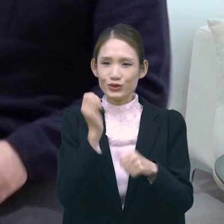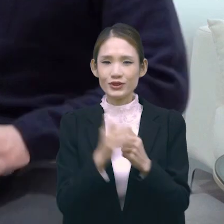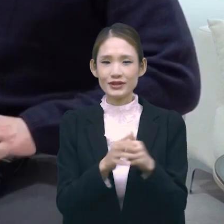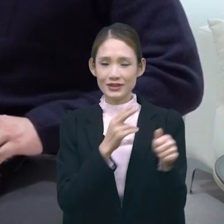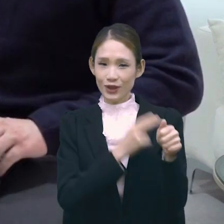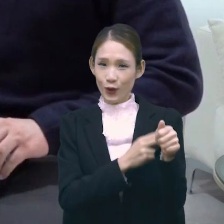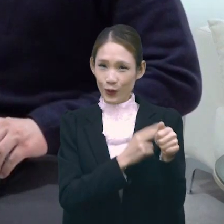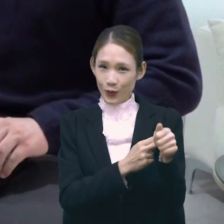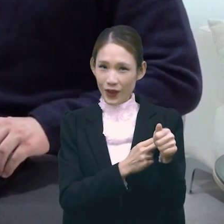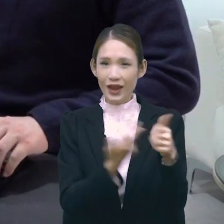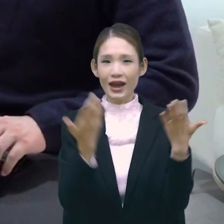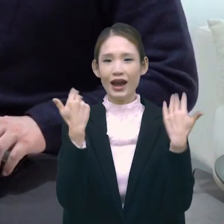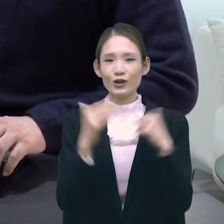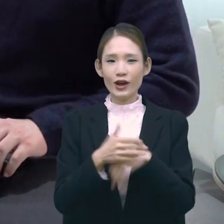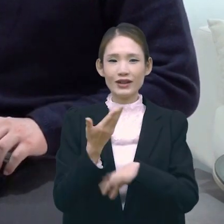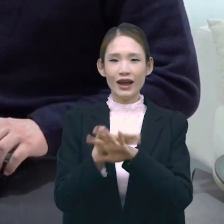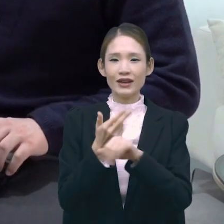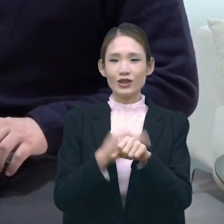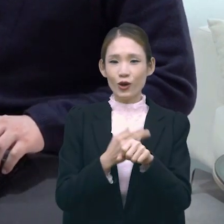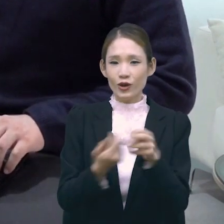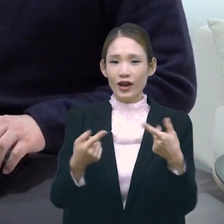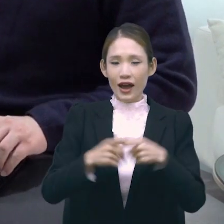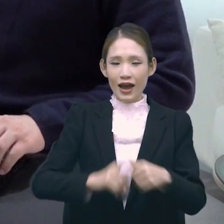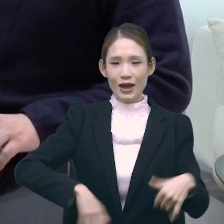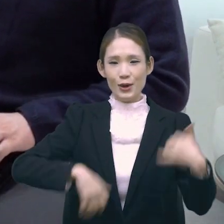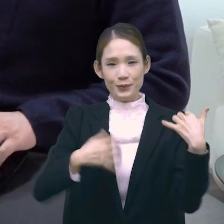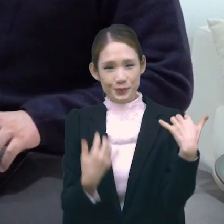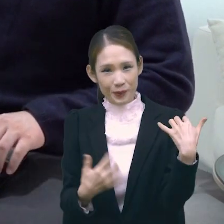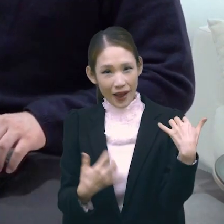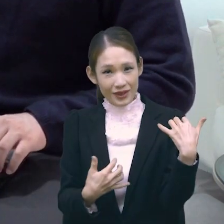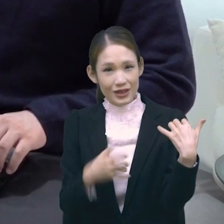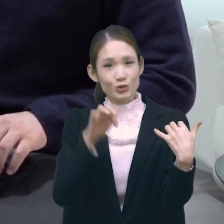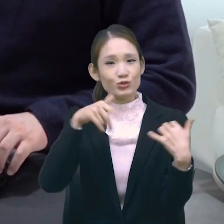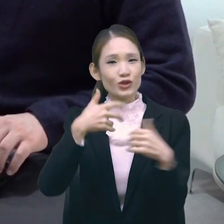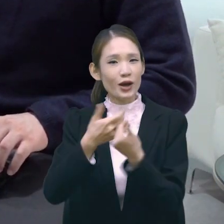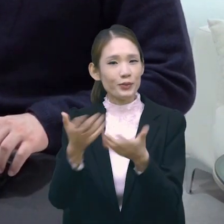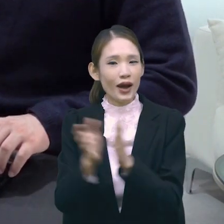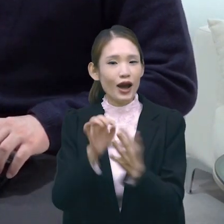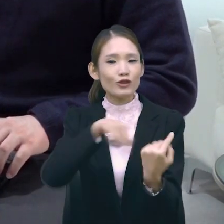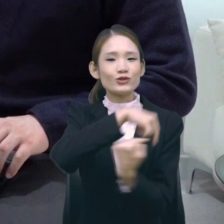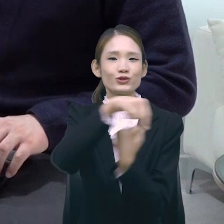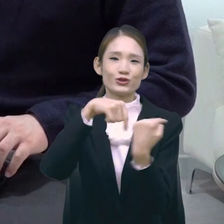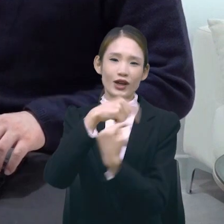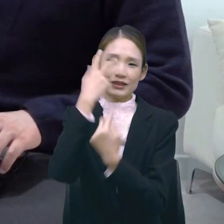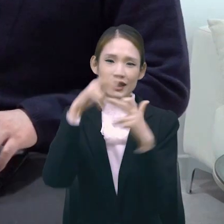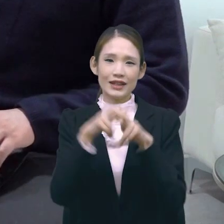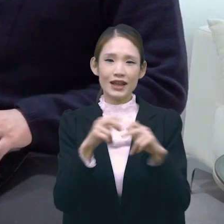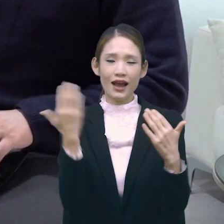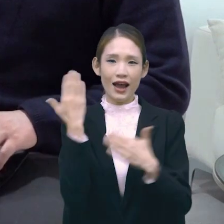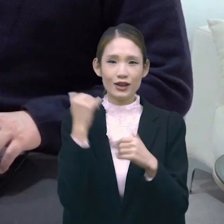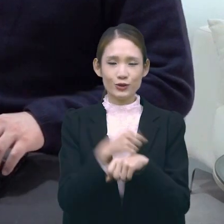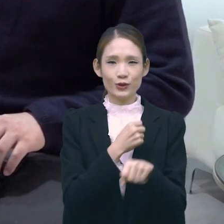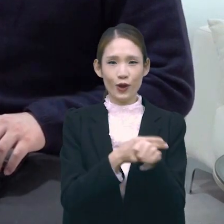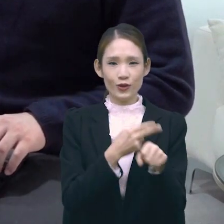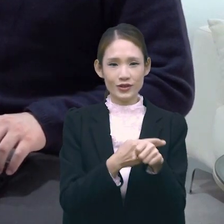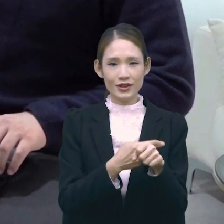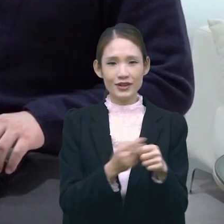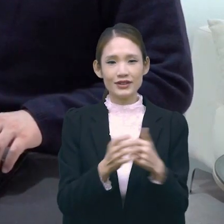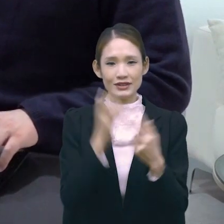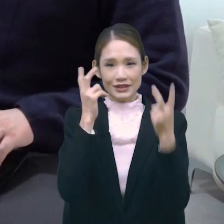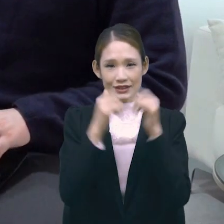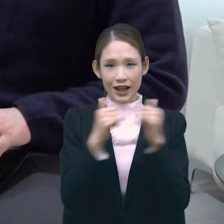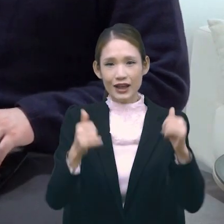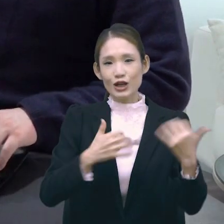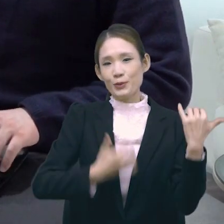소개해드릴 시간이 없었는데 저희 승준쌤이 학교의 다른 선생님들과 함께 밴드 플라마를 지금 운영하고 계세요. 시각장애인 선생님들과 함께 우리